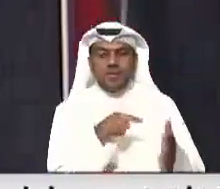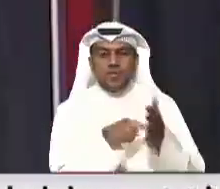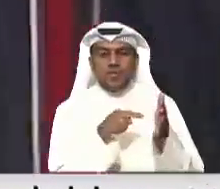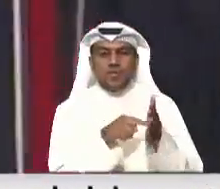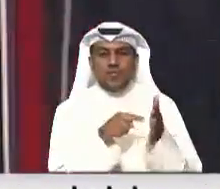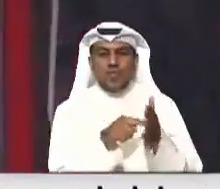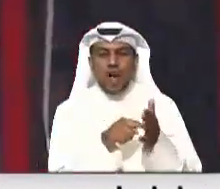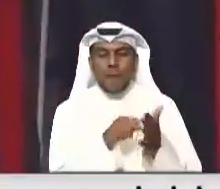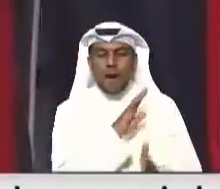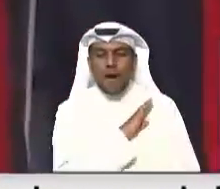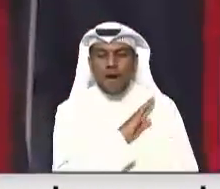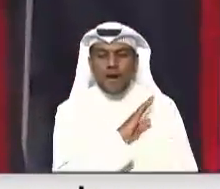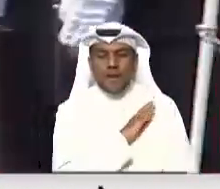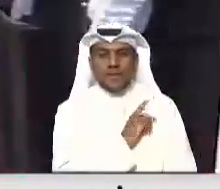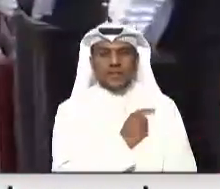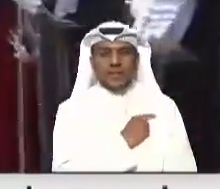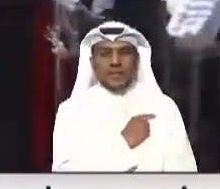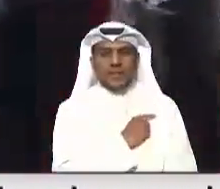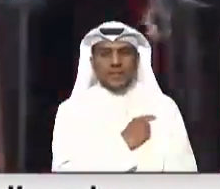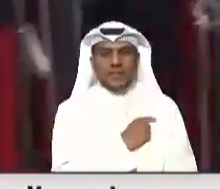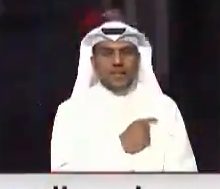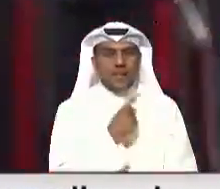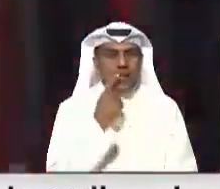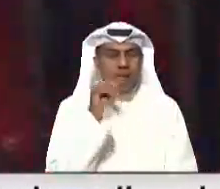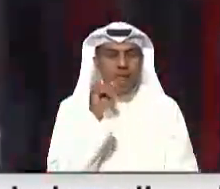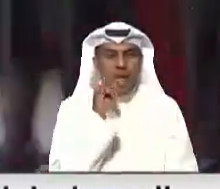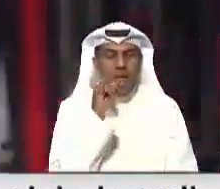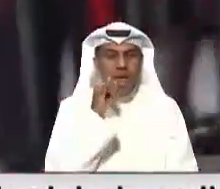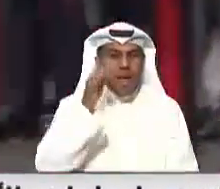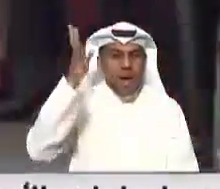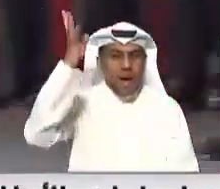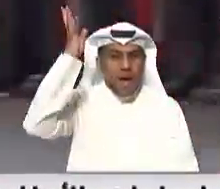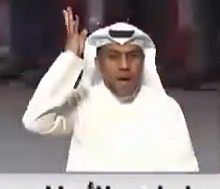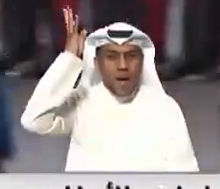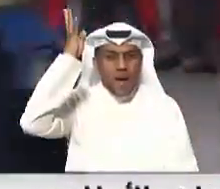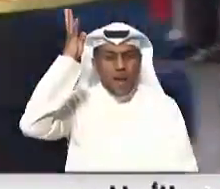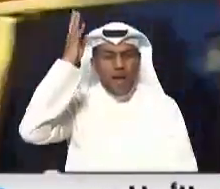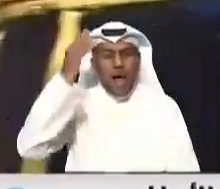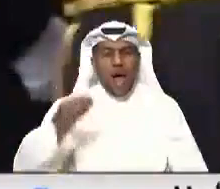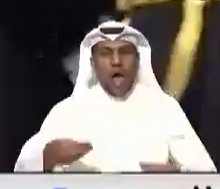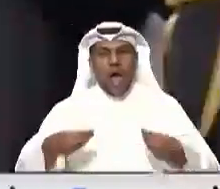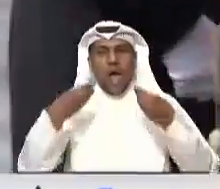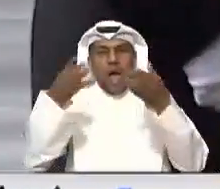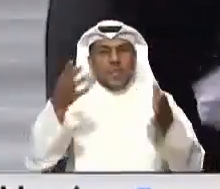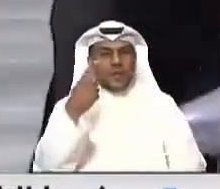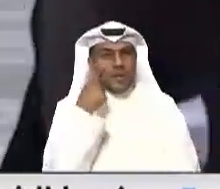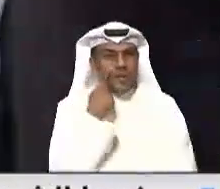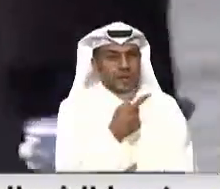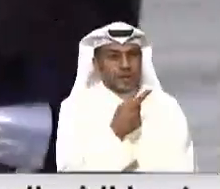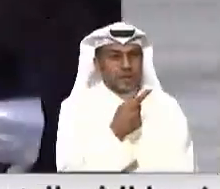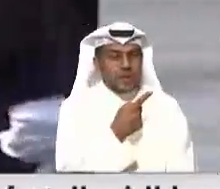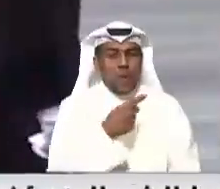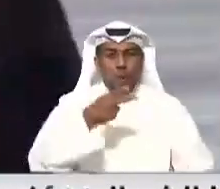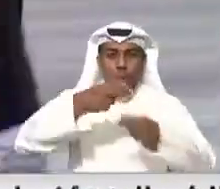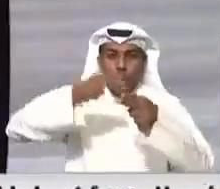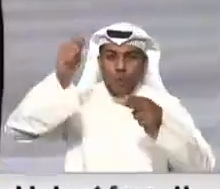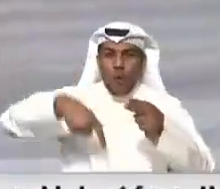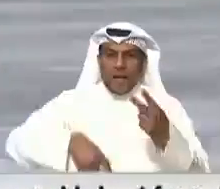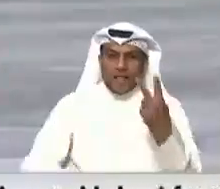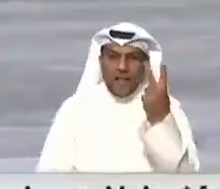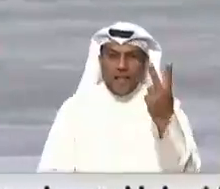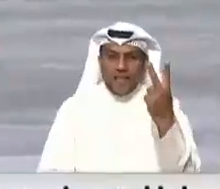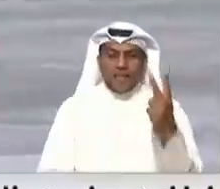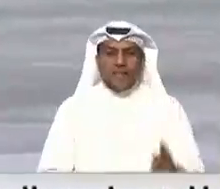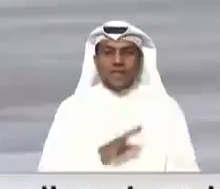والأولى في عهد الملك تشارلز الثالث ملك بريطانيا، كرمت الكلية العسكرية العريقة اثنين من ضباط الجيش